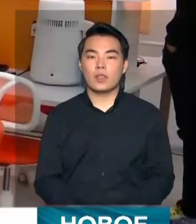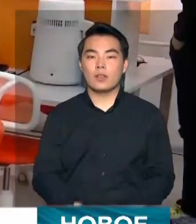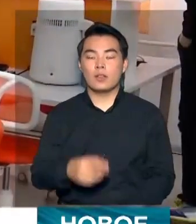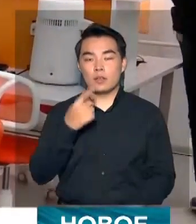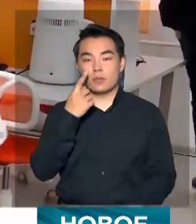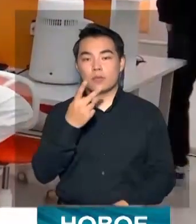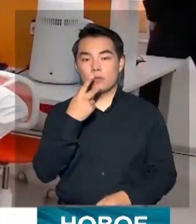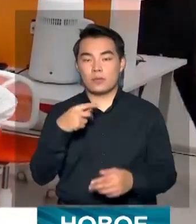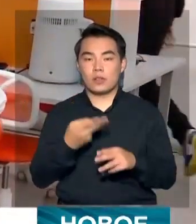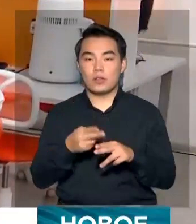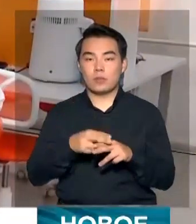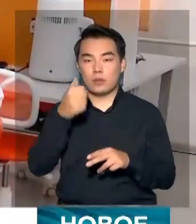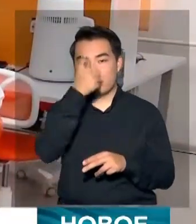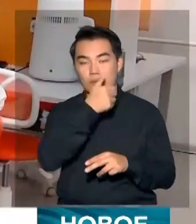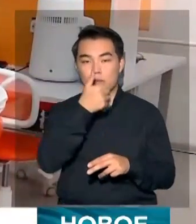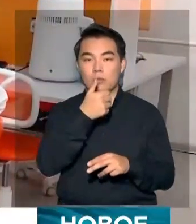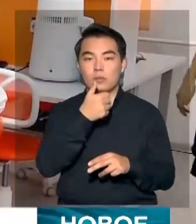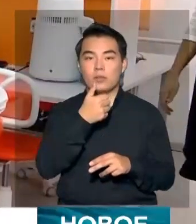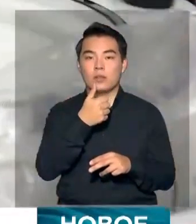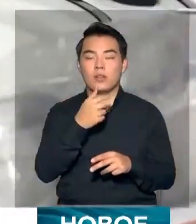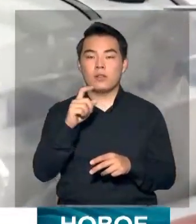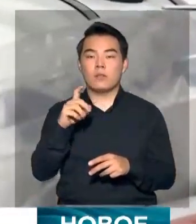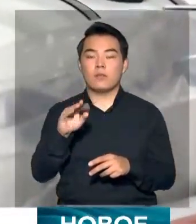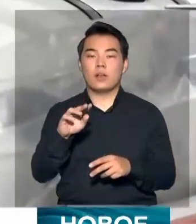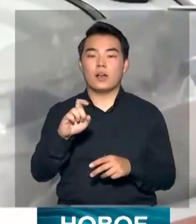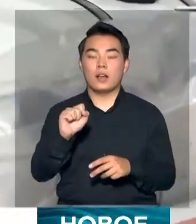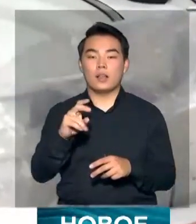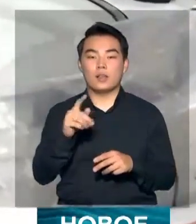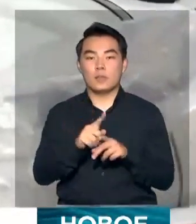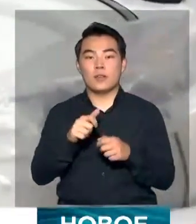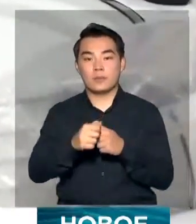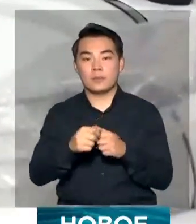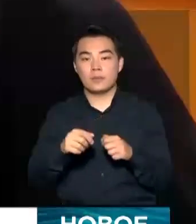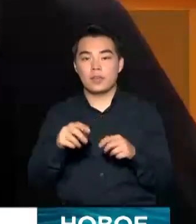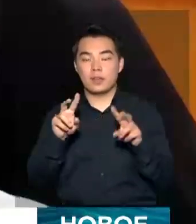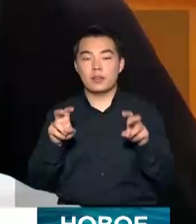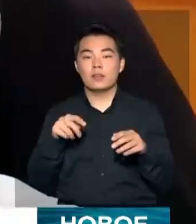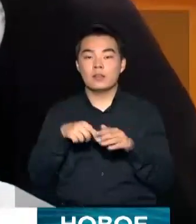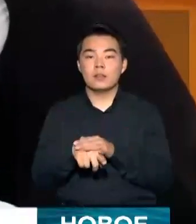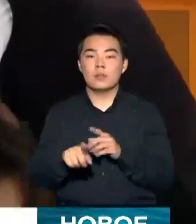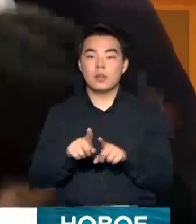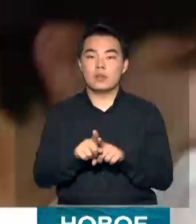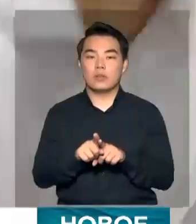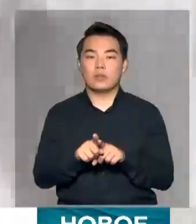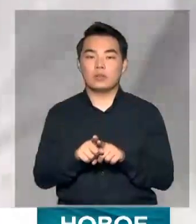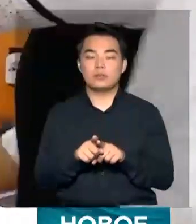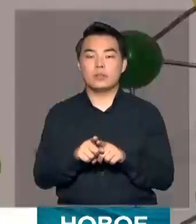Напомню, в этом году фонд «Казахстан Халкына» запустил программу развития потенциала опорных